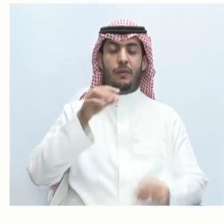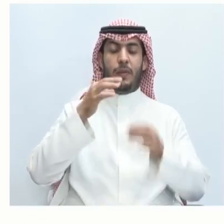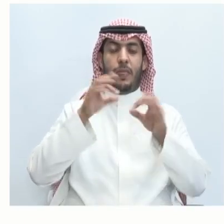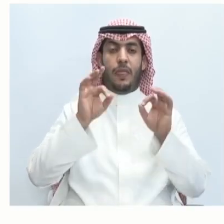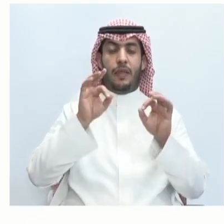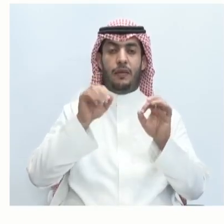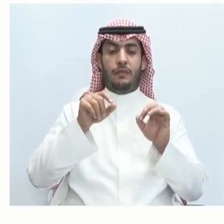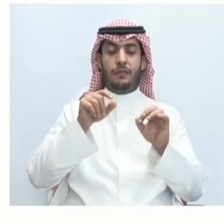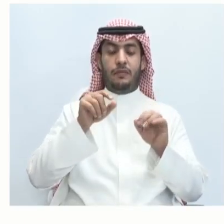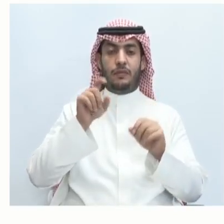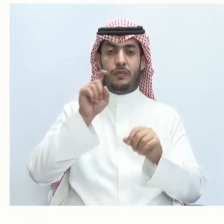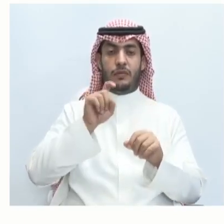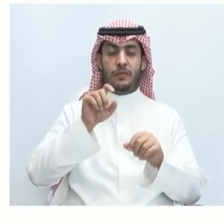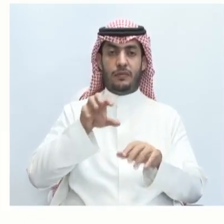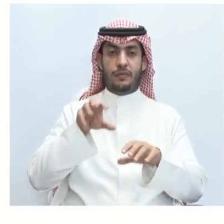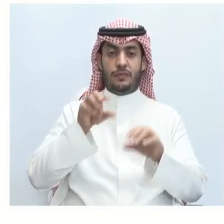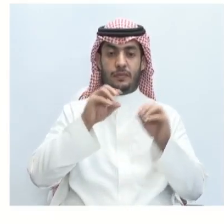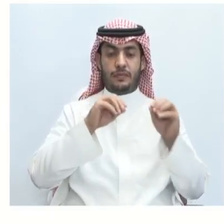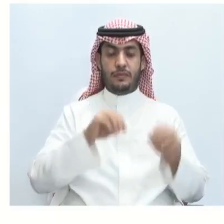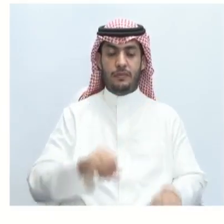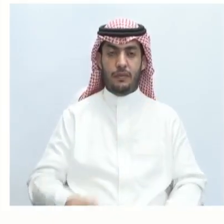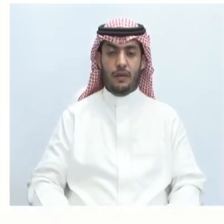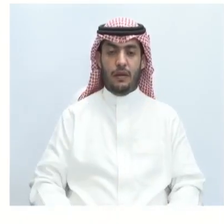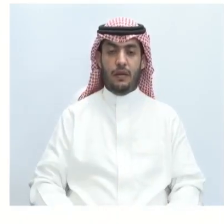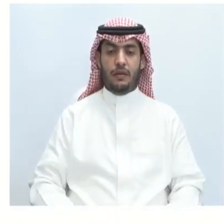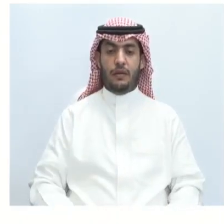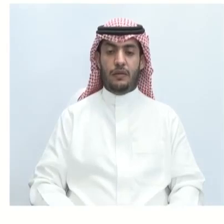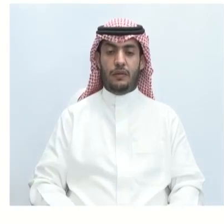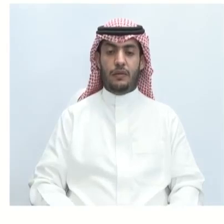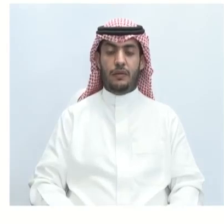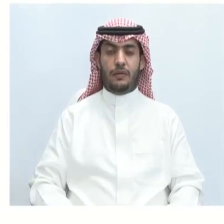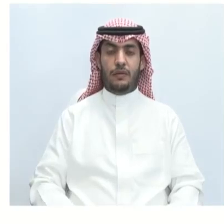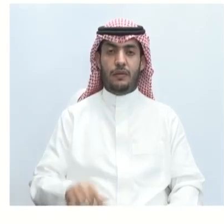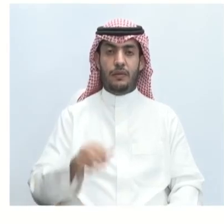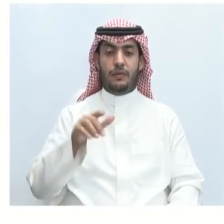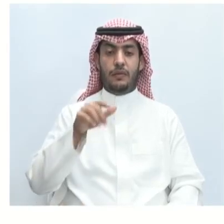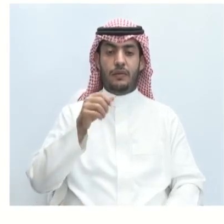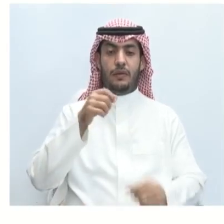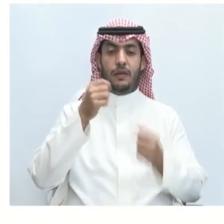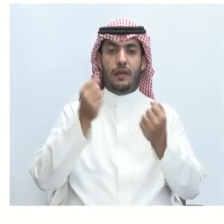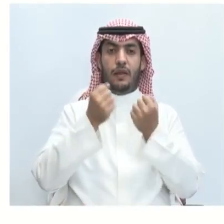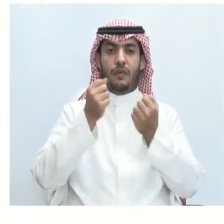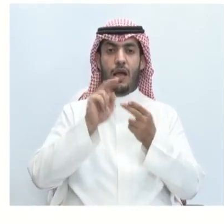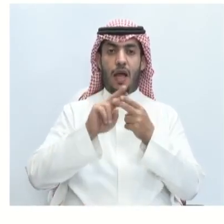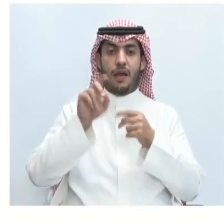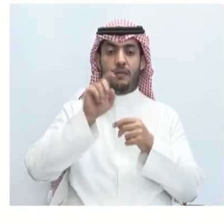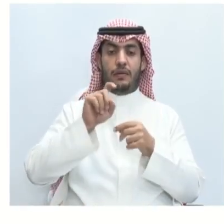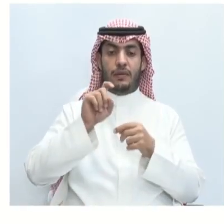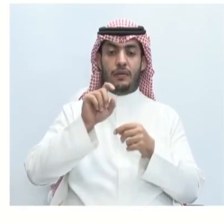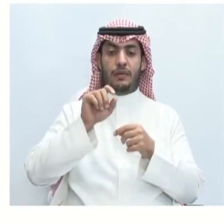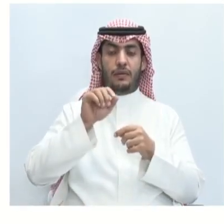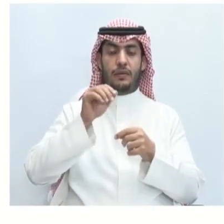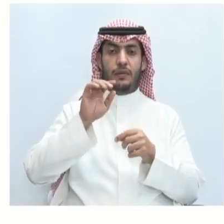اجبنا على هذه الاسئله الان نمسح وننتقل واياكم الى فقره تدرب وحل المسائل